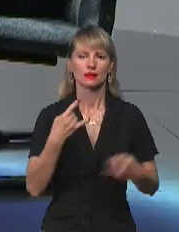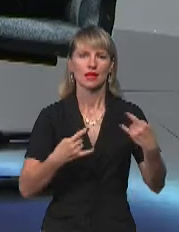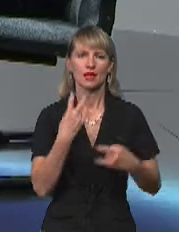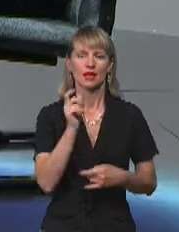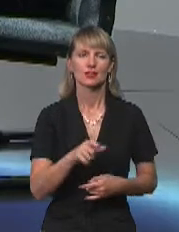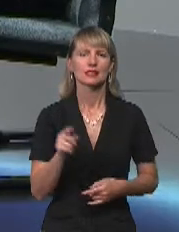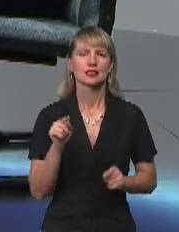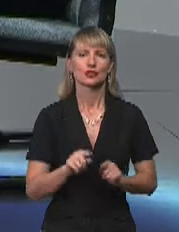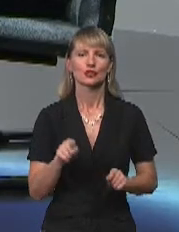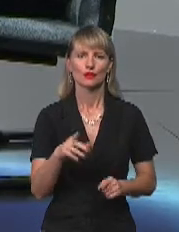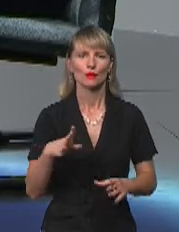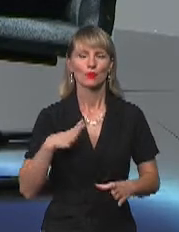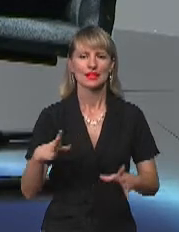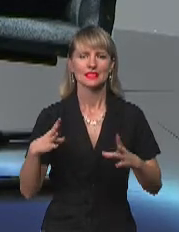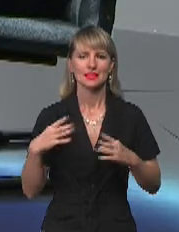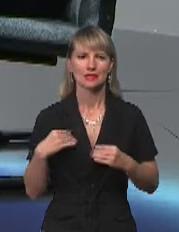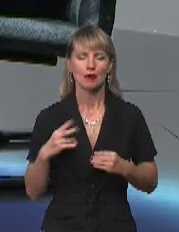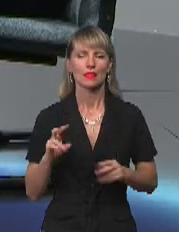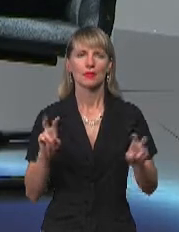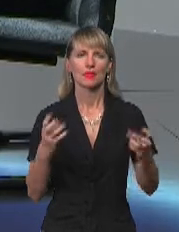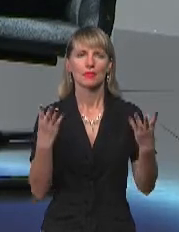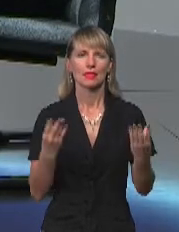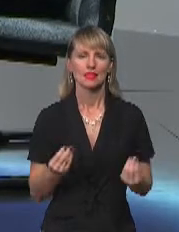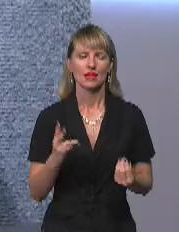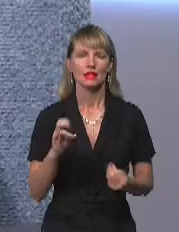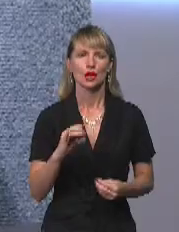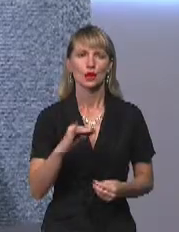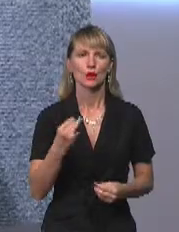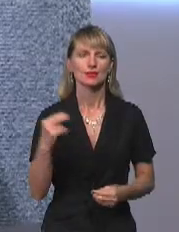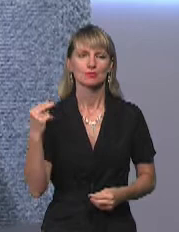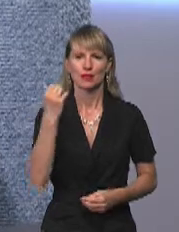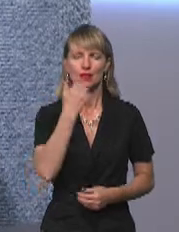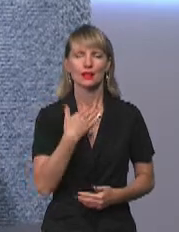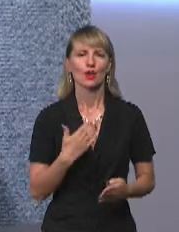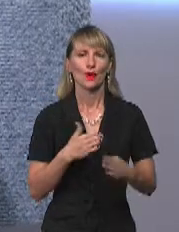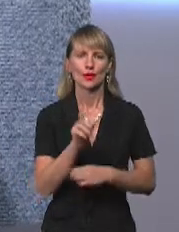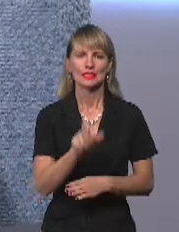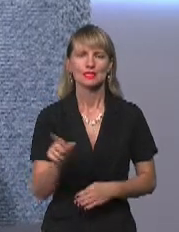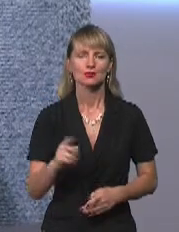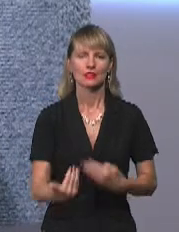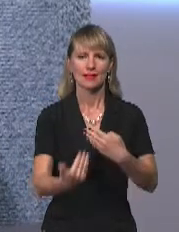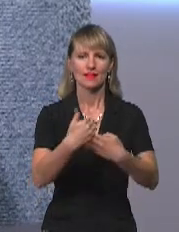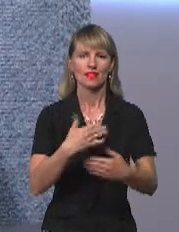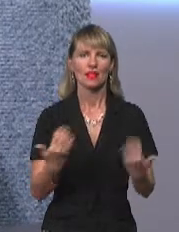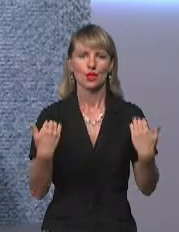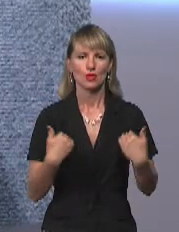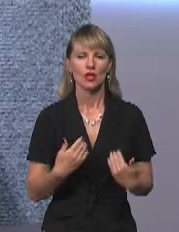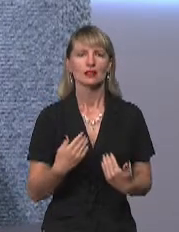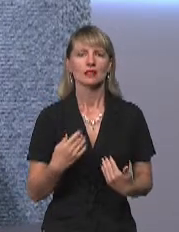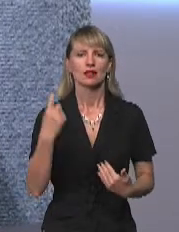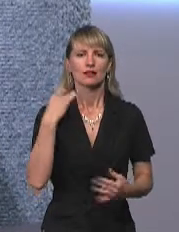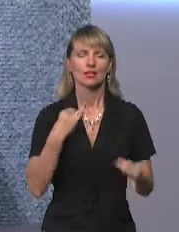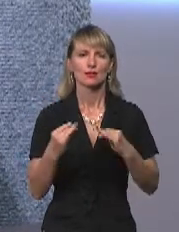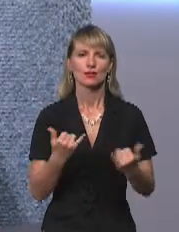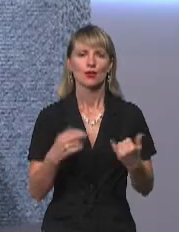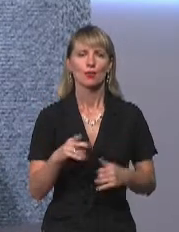телеглядачам за те, що ви були сьогодні з нами на темі дня на UA Запоріжжя. Дякую нашим гостям, що також сьогодні завітали до нас. Нагадую, що розмовляли